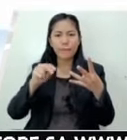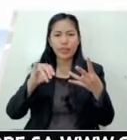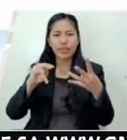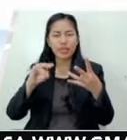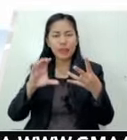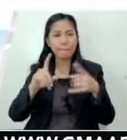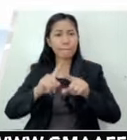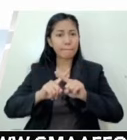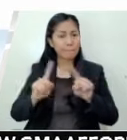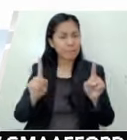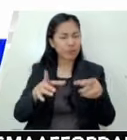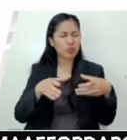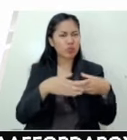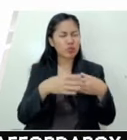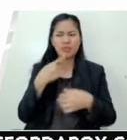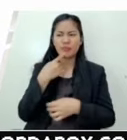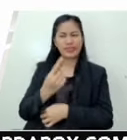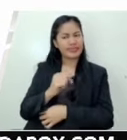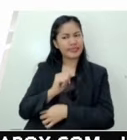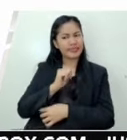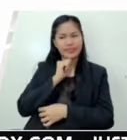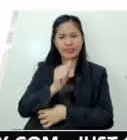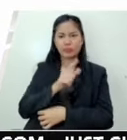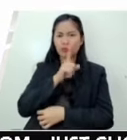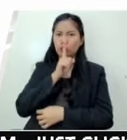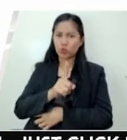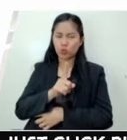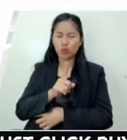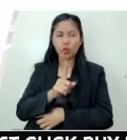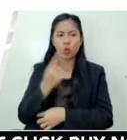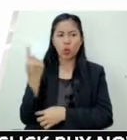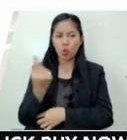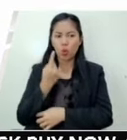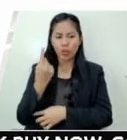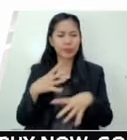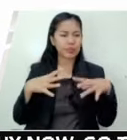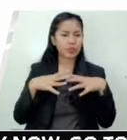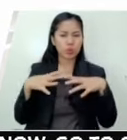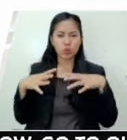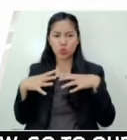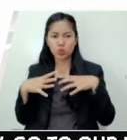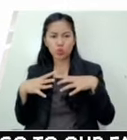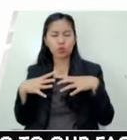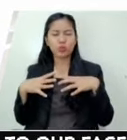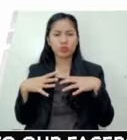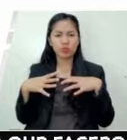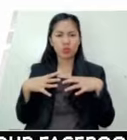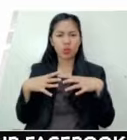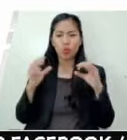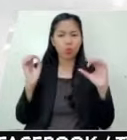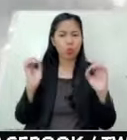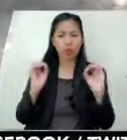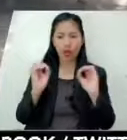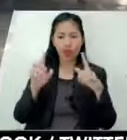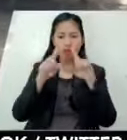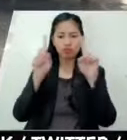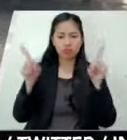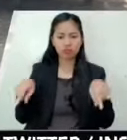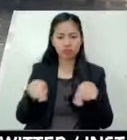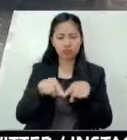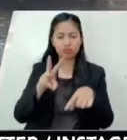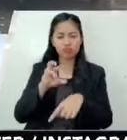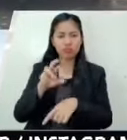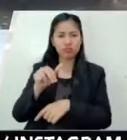dahil inosente sila at nagbabakasyon lang daw doon sa resort. Wala rin daw warrant ang pag-aresto sa kanila. Sabi ng